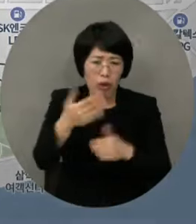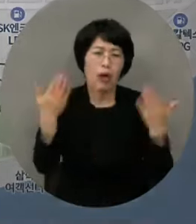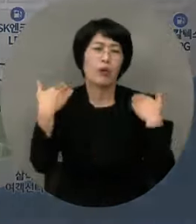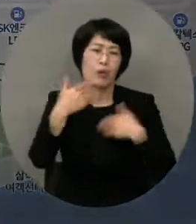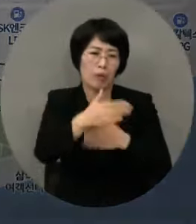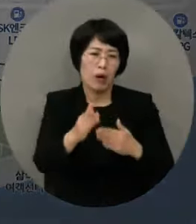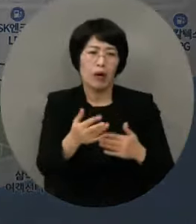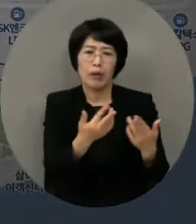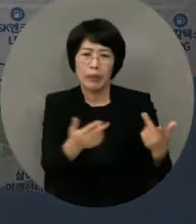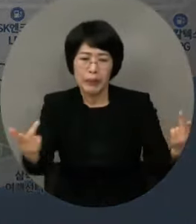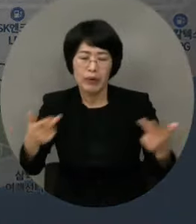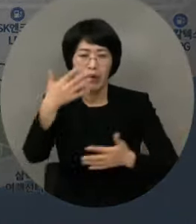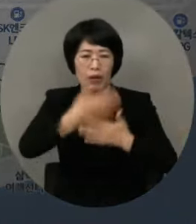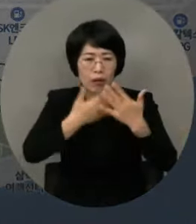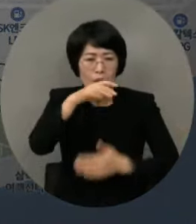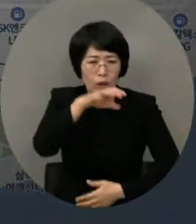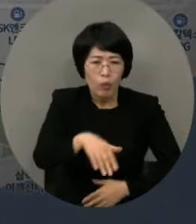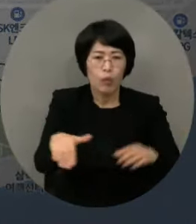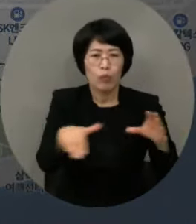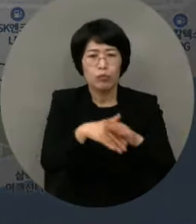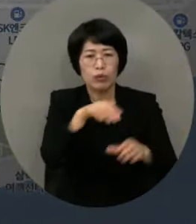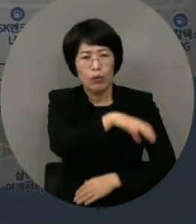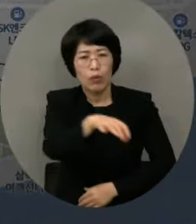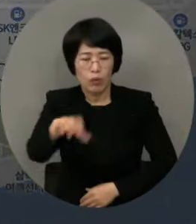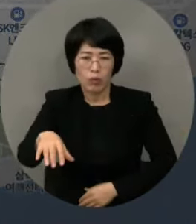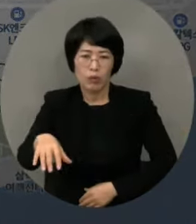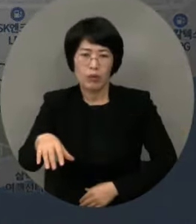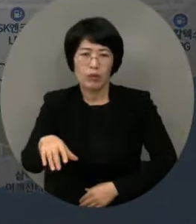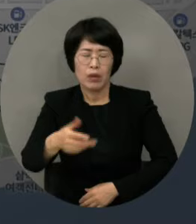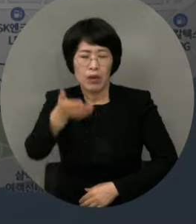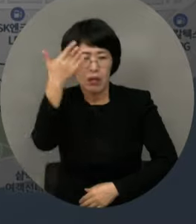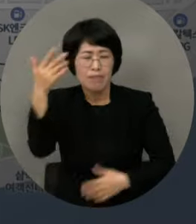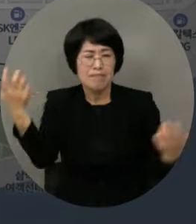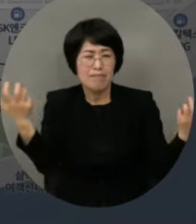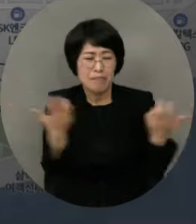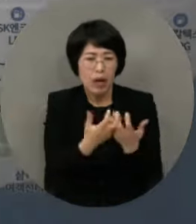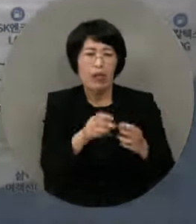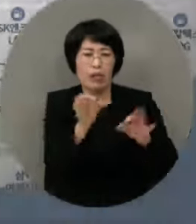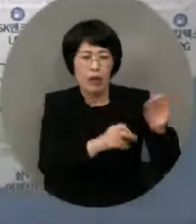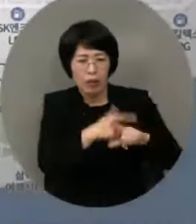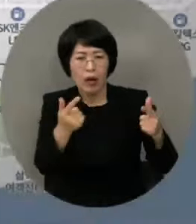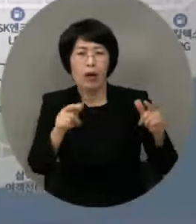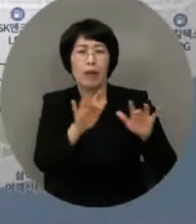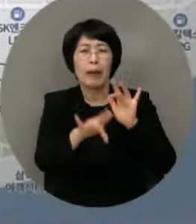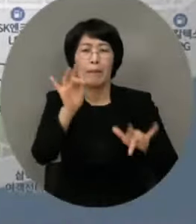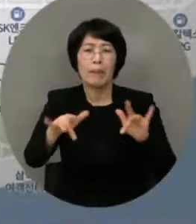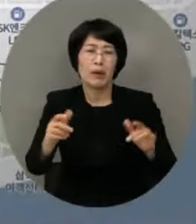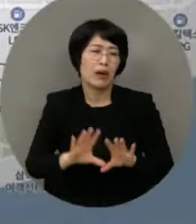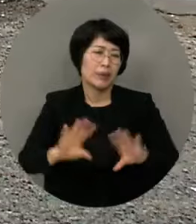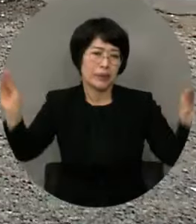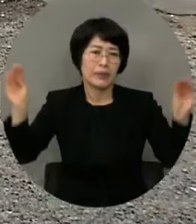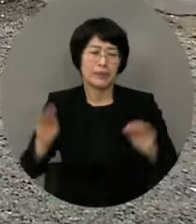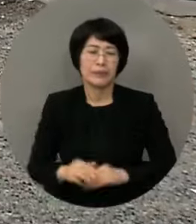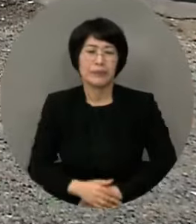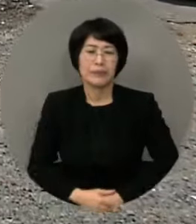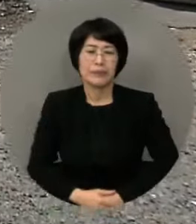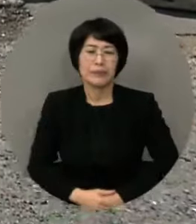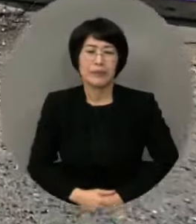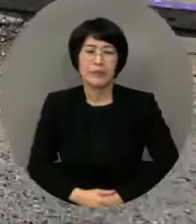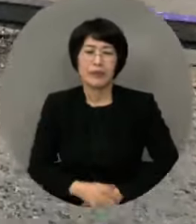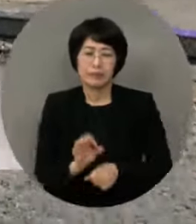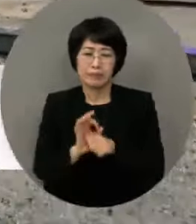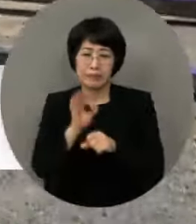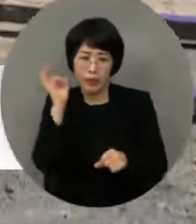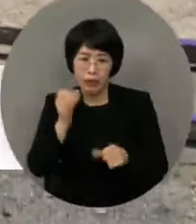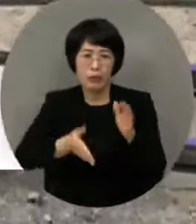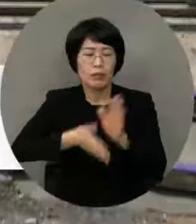비어갔고 영화관 등 문화 시설도 붐비던 상가들도 하나둘 사라졌습니다. 10년